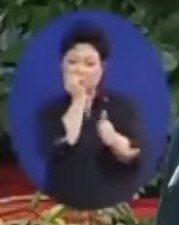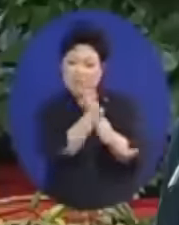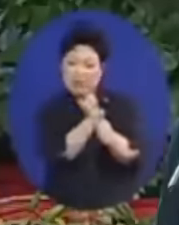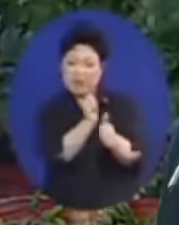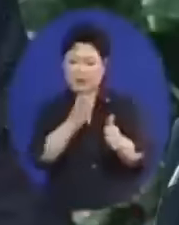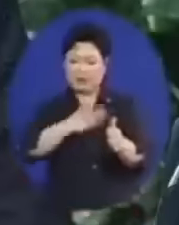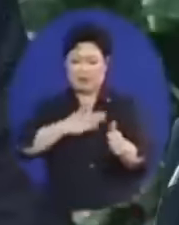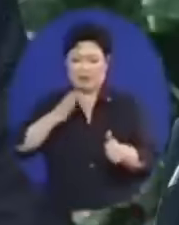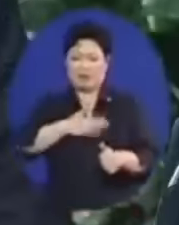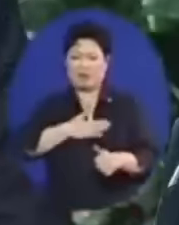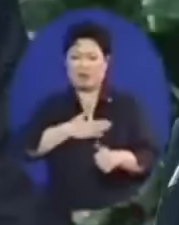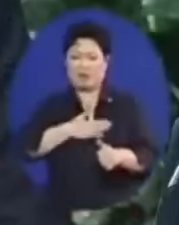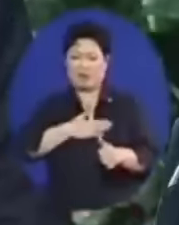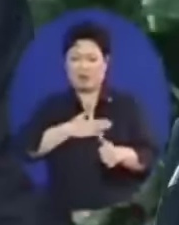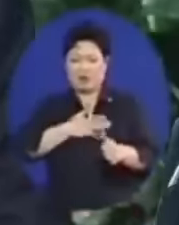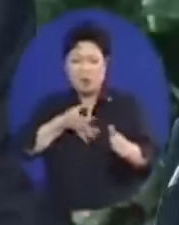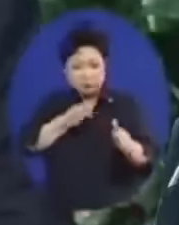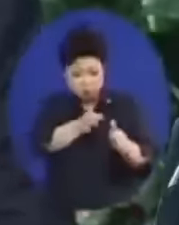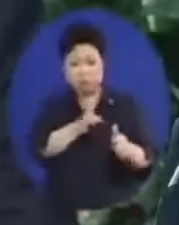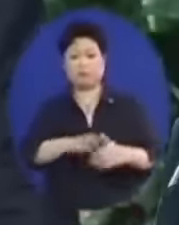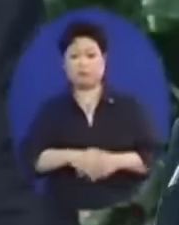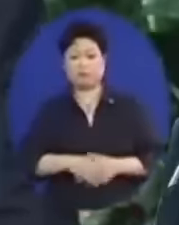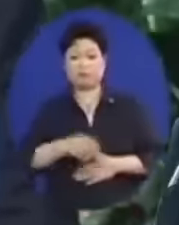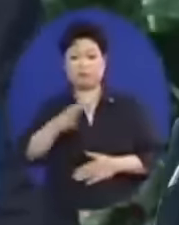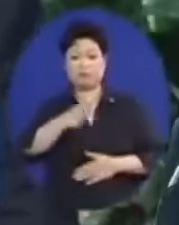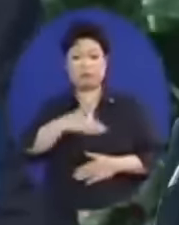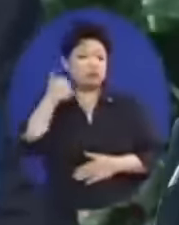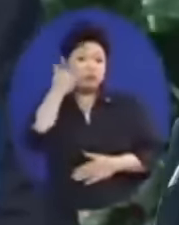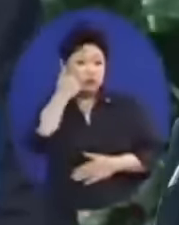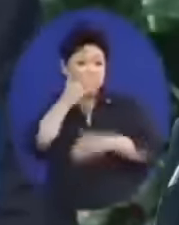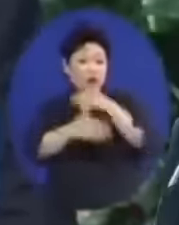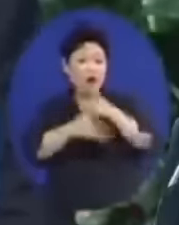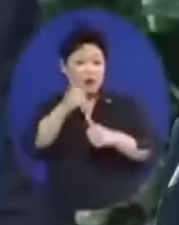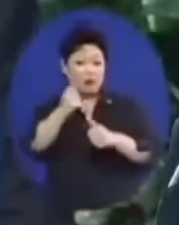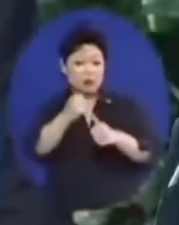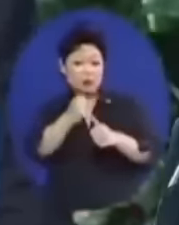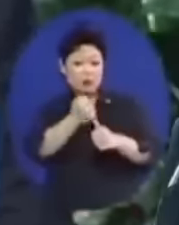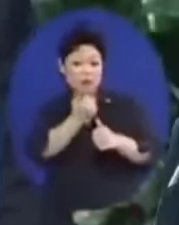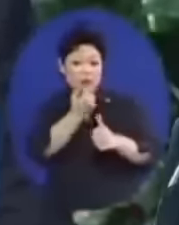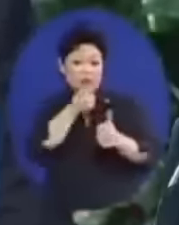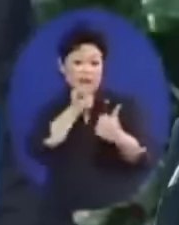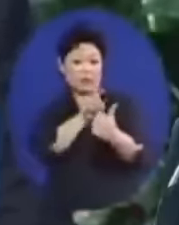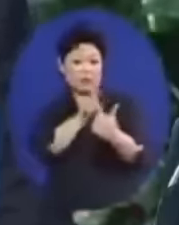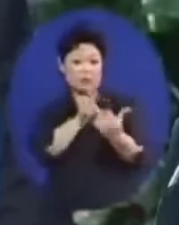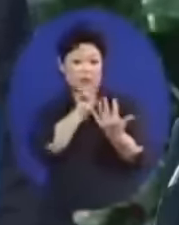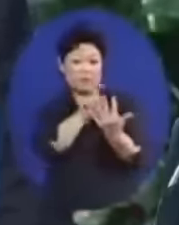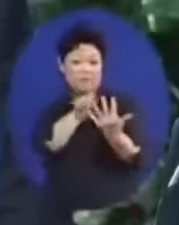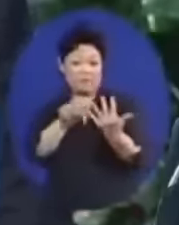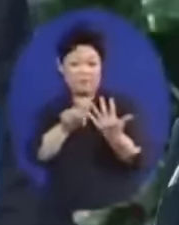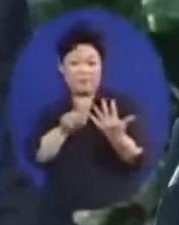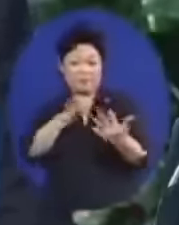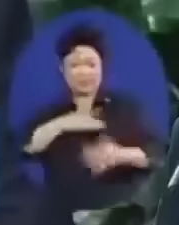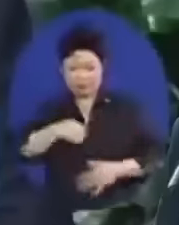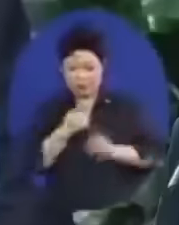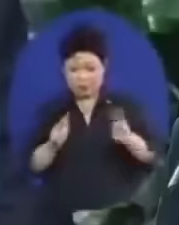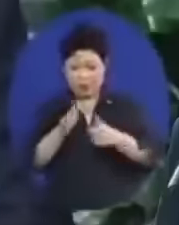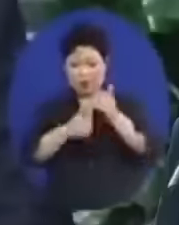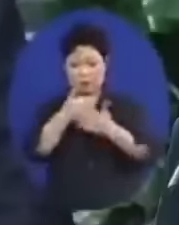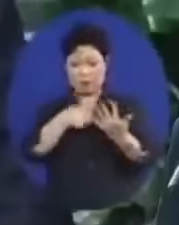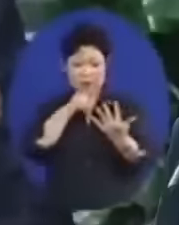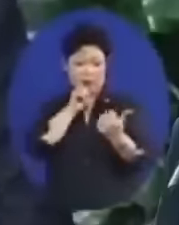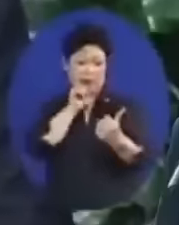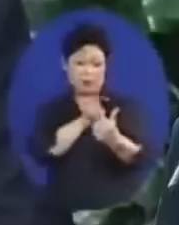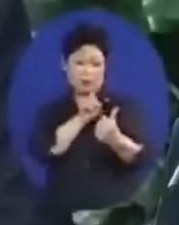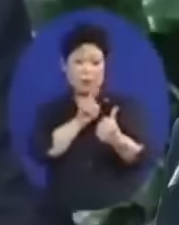나로 부르신 것입니다. 나는 누구냐? 하나님의 택함을 받았다. 내가 스스로 하나님을 아는 것이 아니라 하나님이 나를